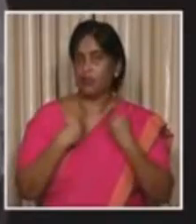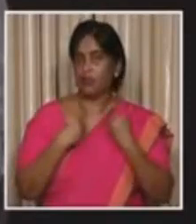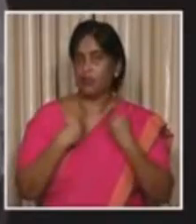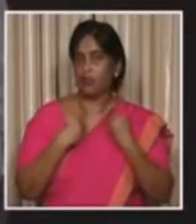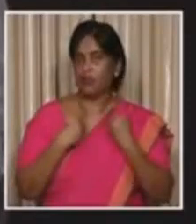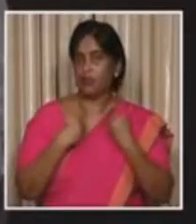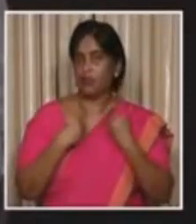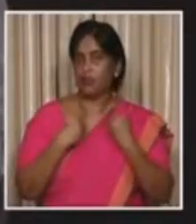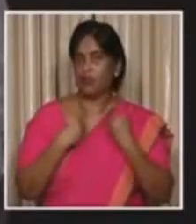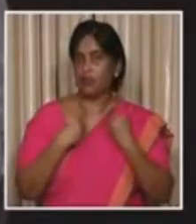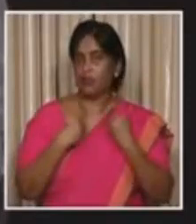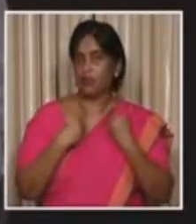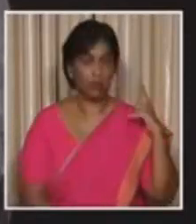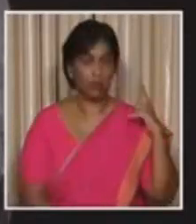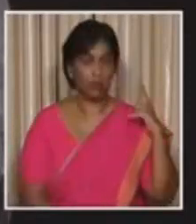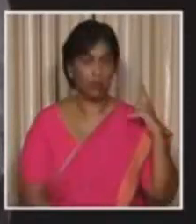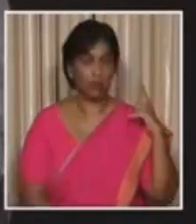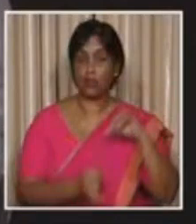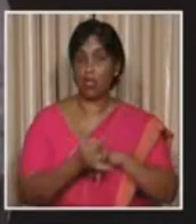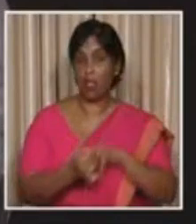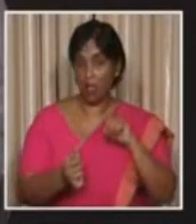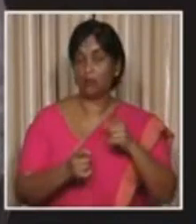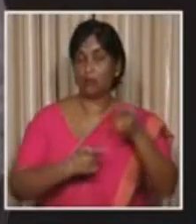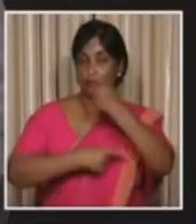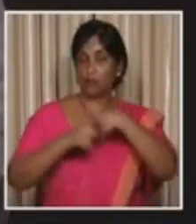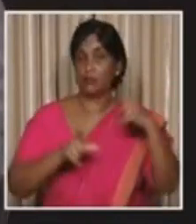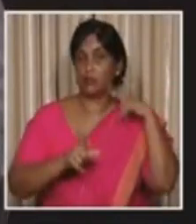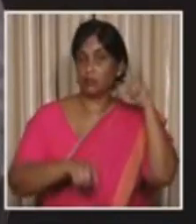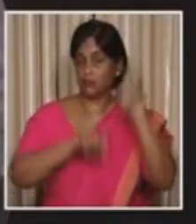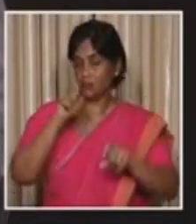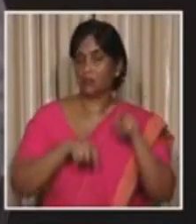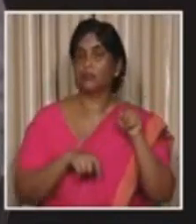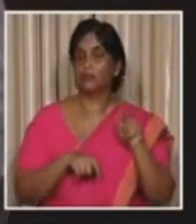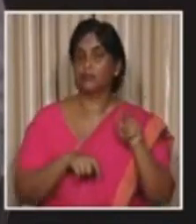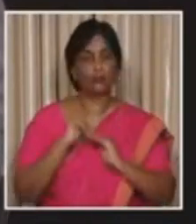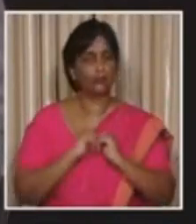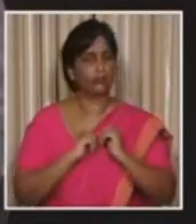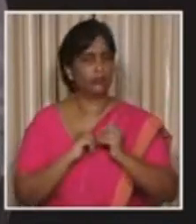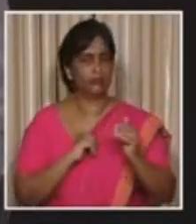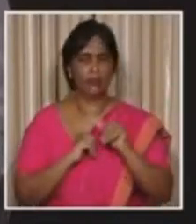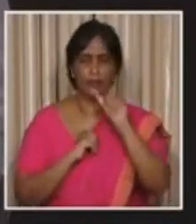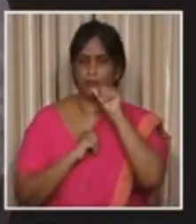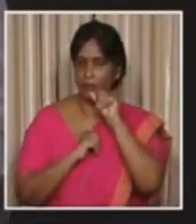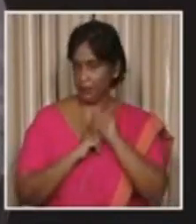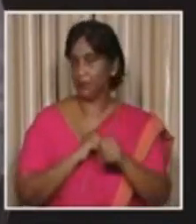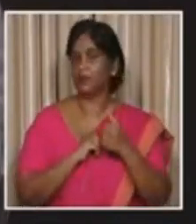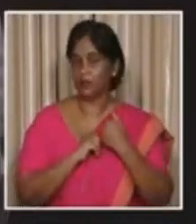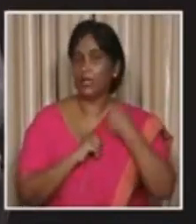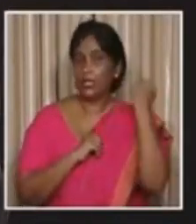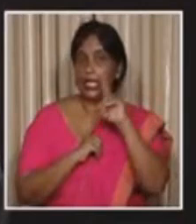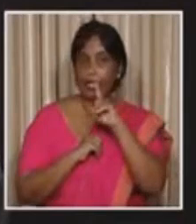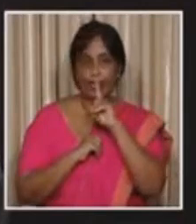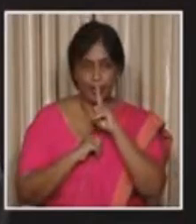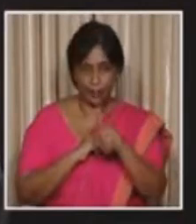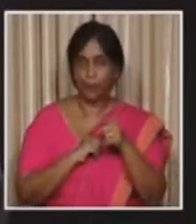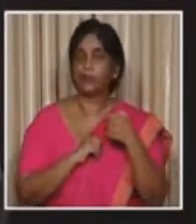නමුත් මේ යුද හමුදාව ආරක්ෂක ලේකම් ඇතුළු යුද හමුදා නිලධාරීන්ගේ ක්‍රියාකලාපය මම පැහැදිලිවම මගේ කතාවේ කිව්වා